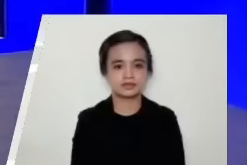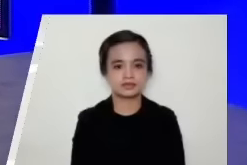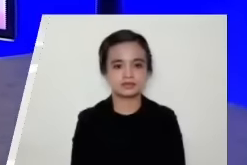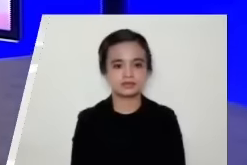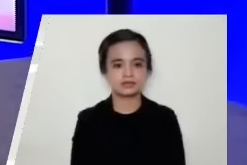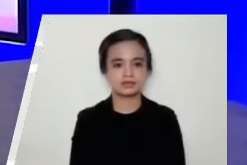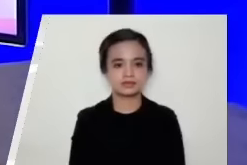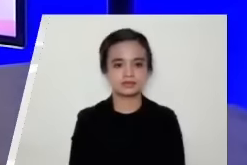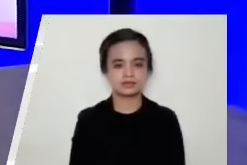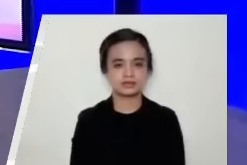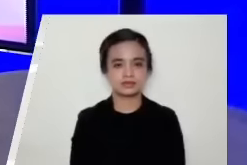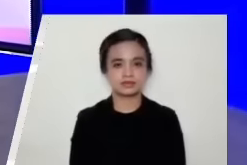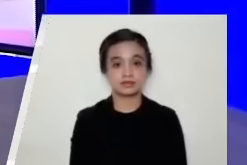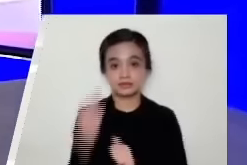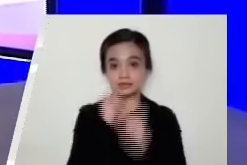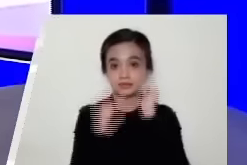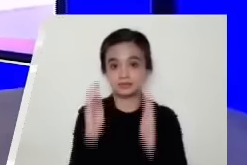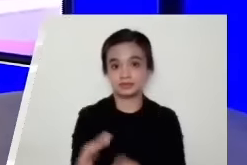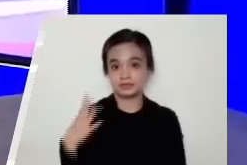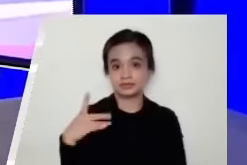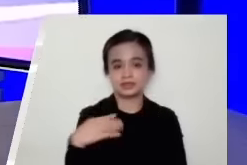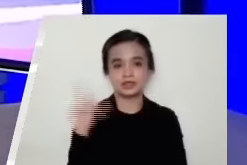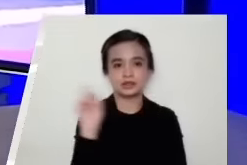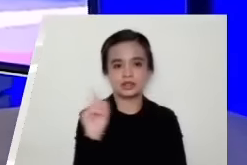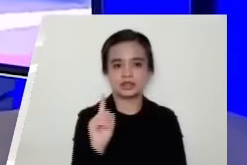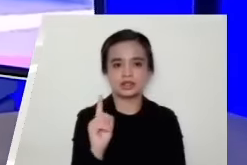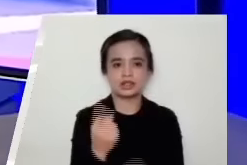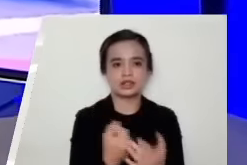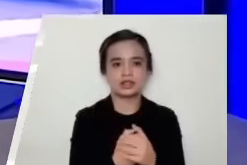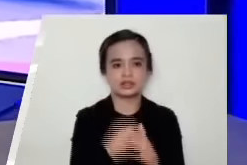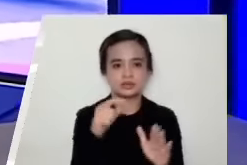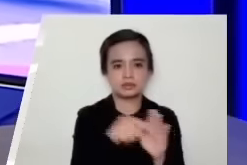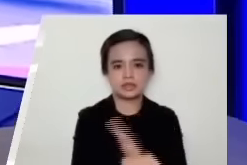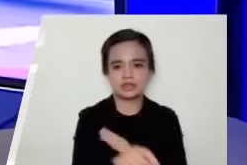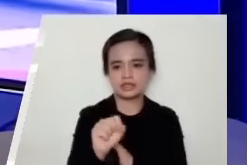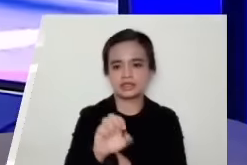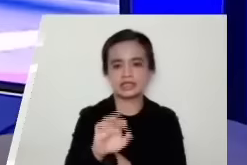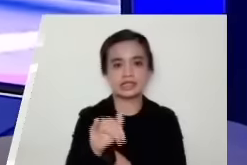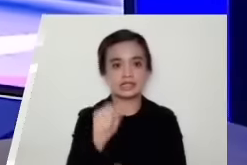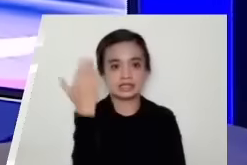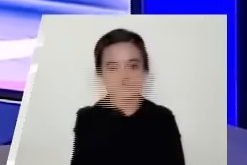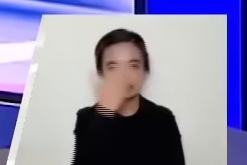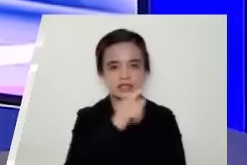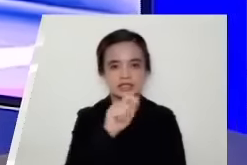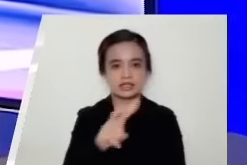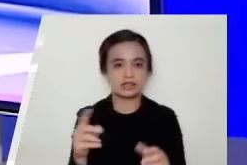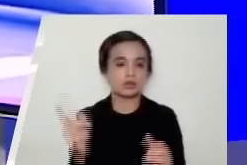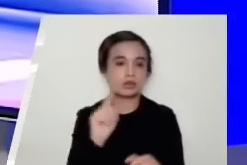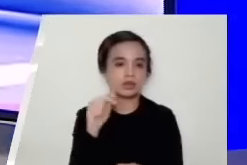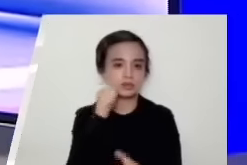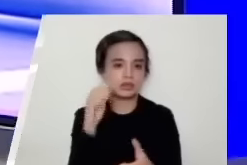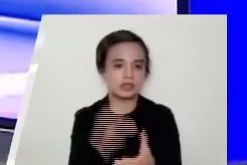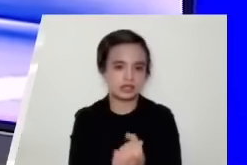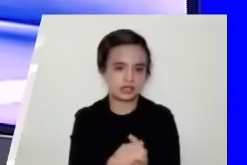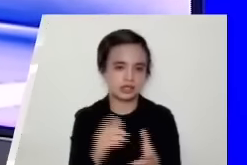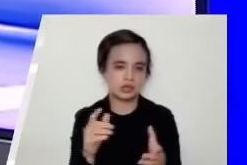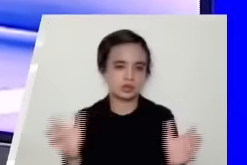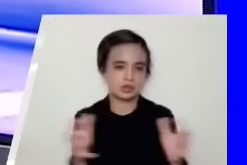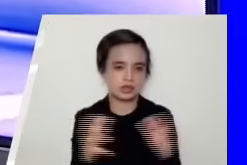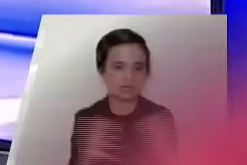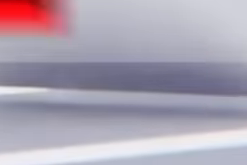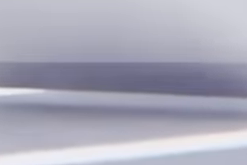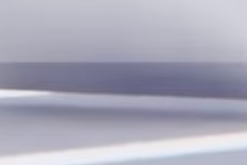Excited na ang cast ng Inaabang ang Kapuso murder mystery series na Widow's War na puno ng mga intense na eksena at sorpresa. Narito ang aking